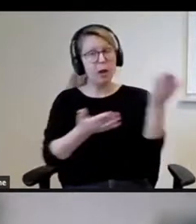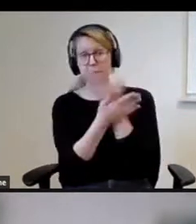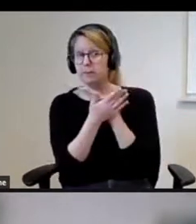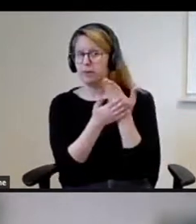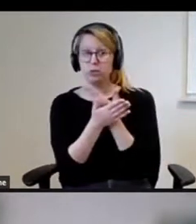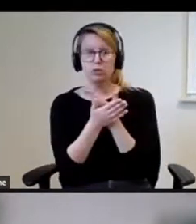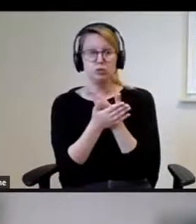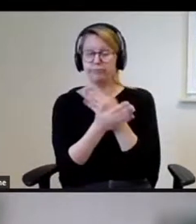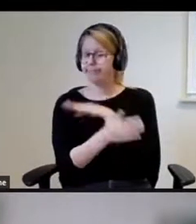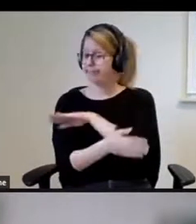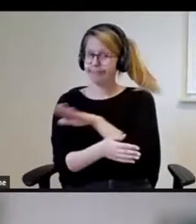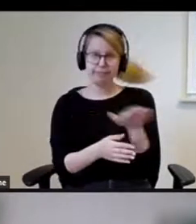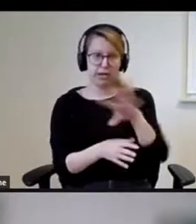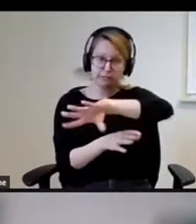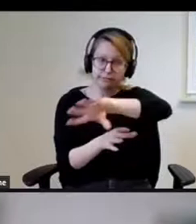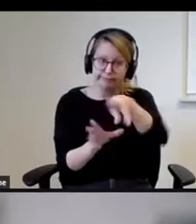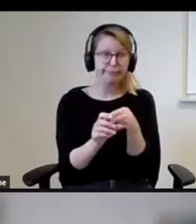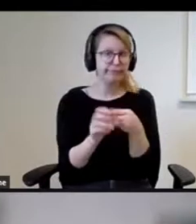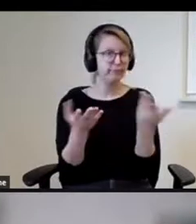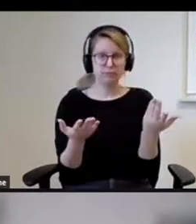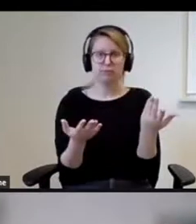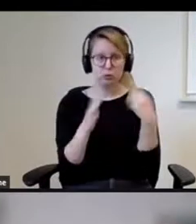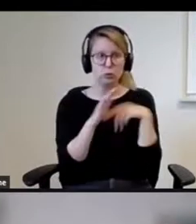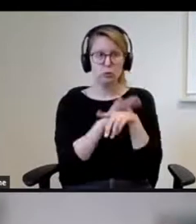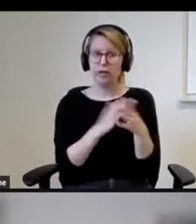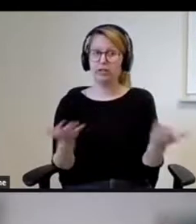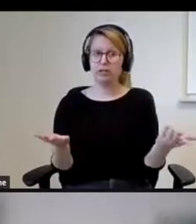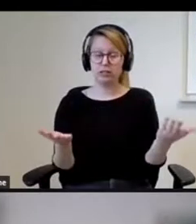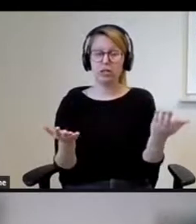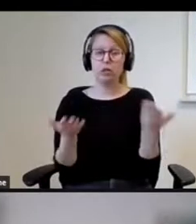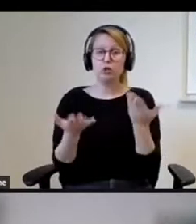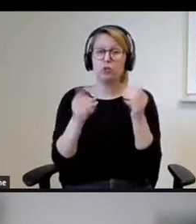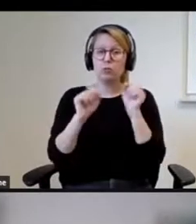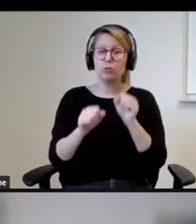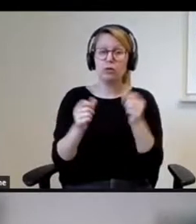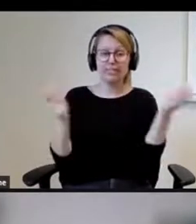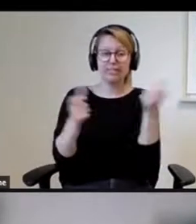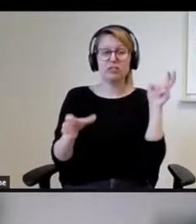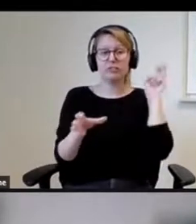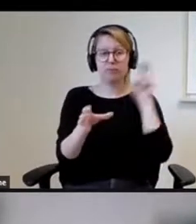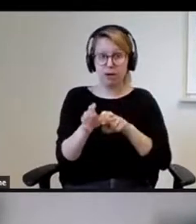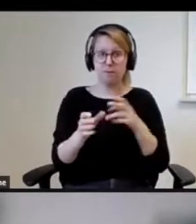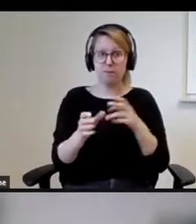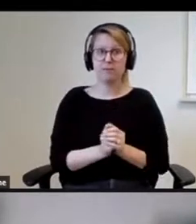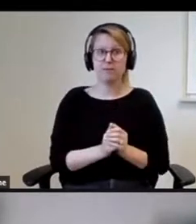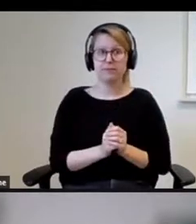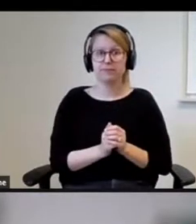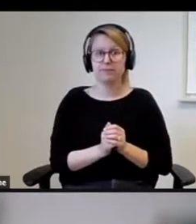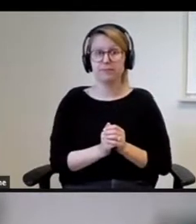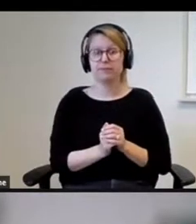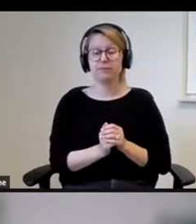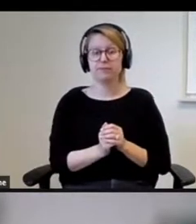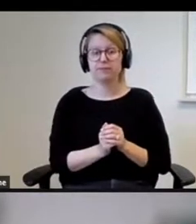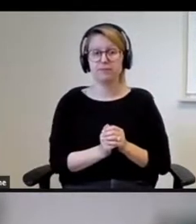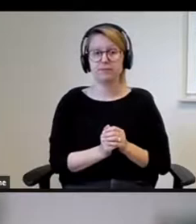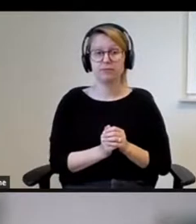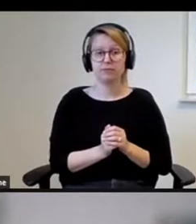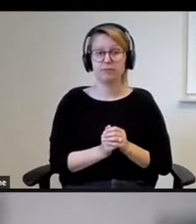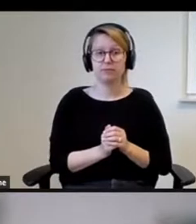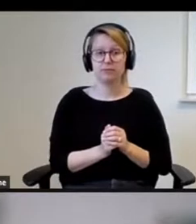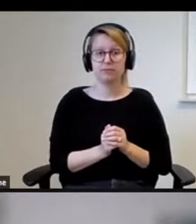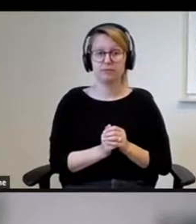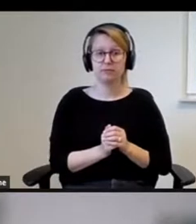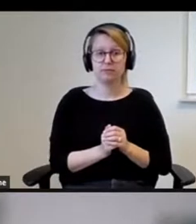allem Wert, das ihnen ermöglicht, ein Teil von der Gesellschaft sind. Da werden wir heute zu